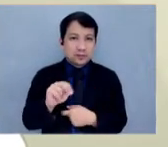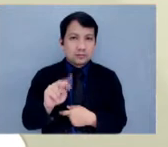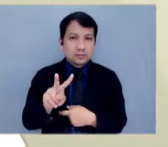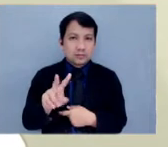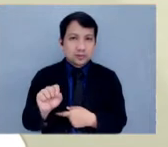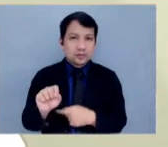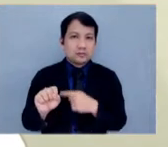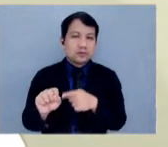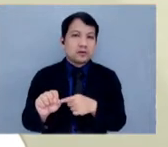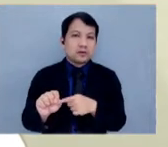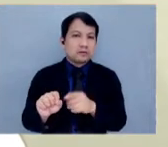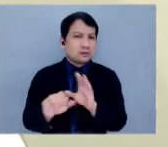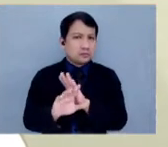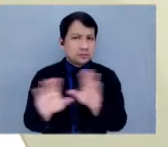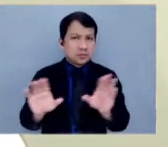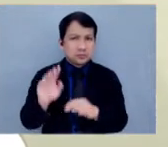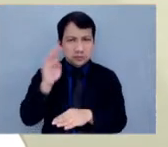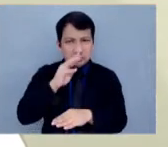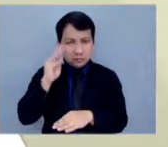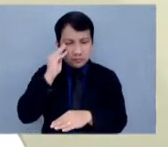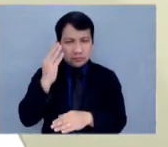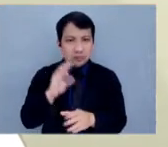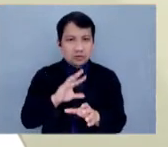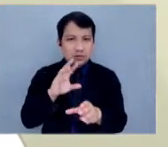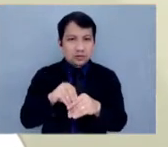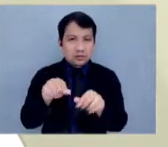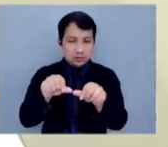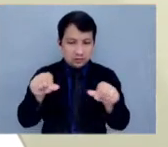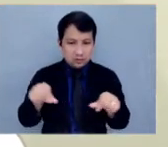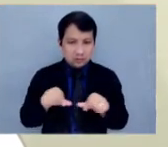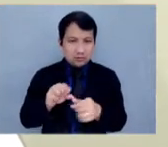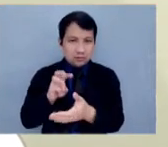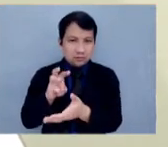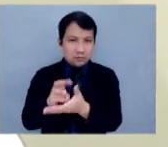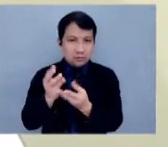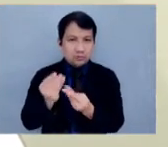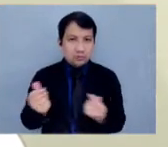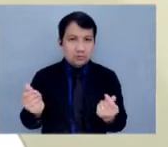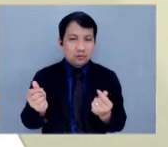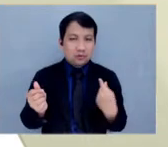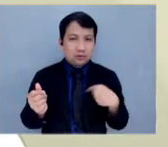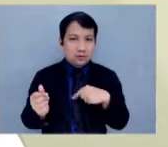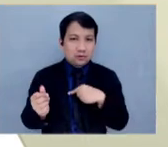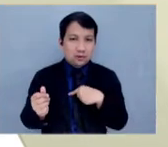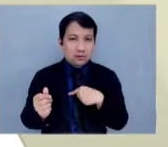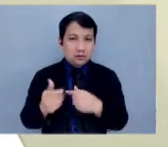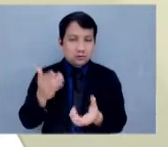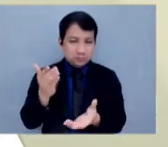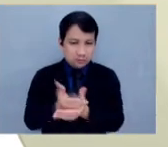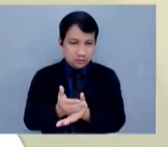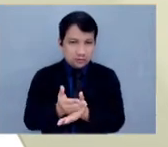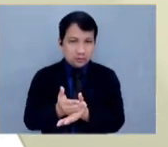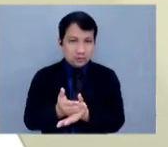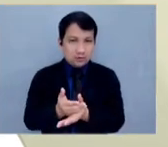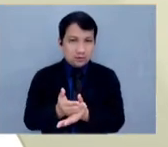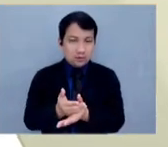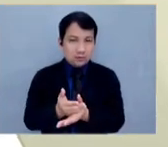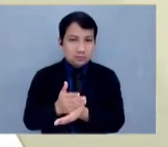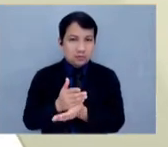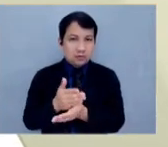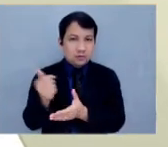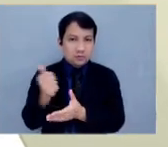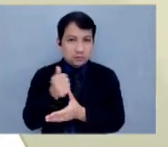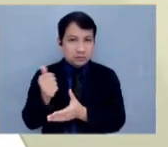hindi ho kami nababahala that in those areas, magkakaroon ho ng tigil ng paralyzation of